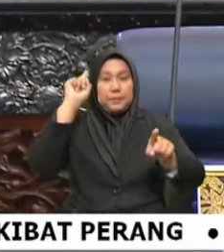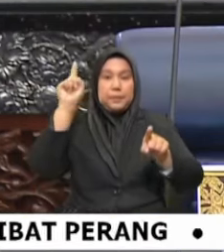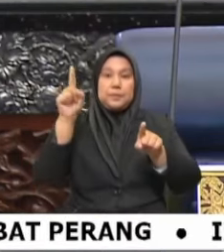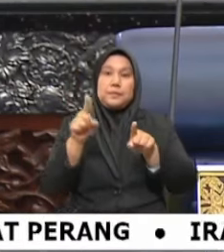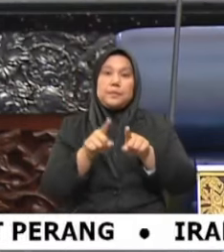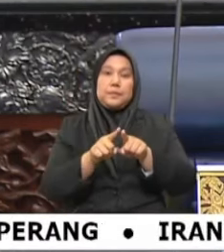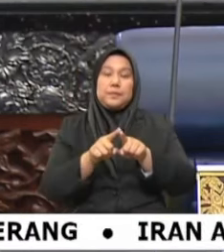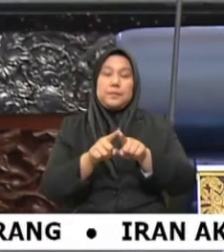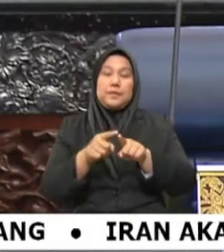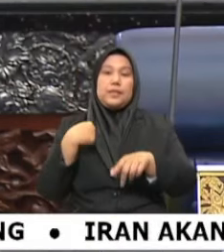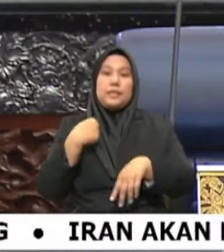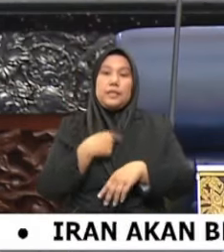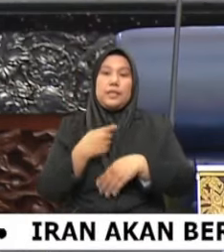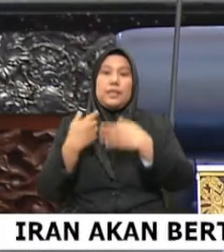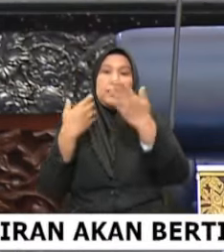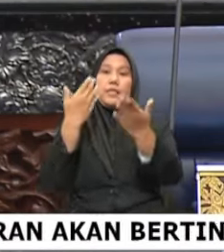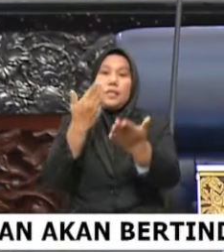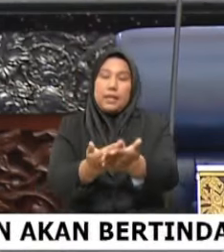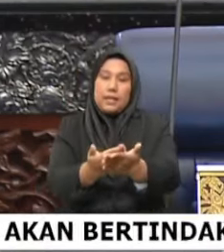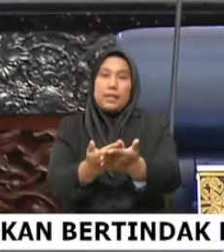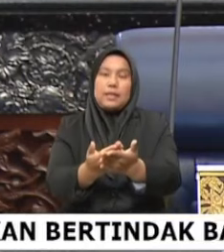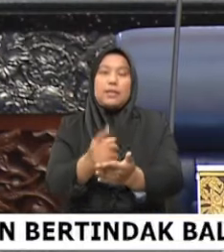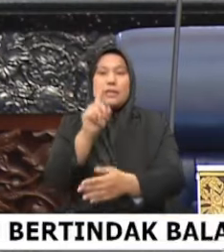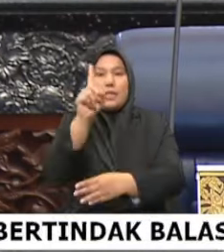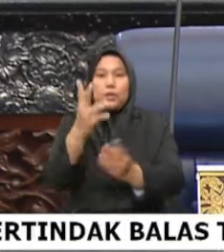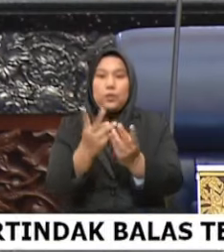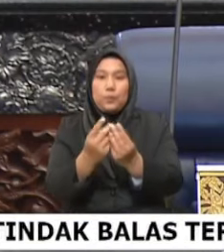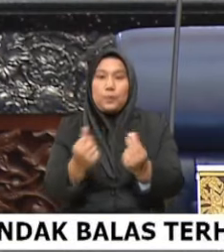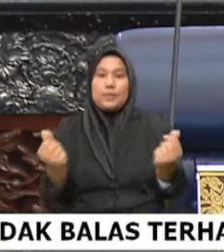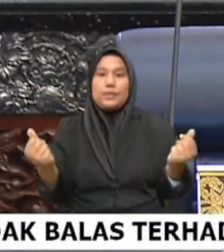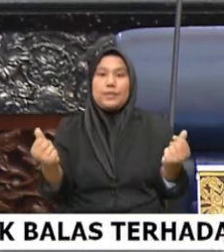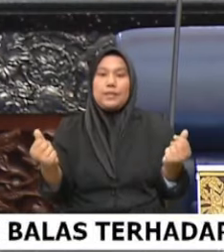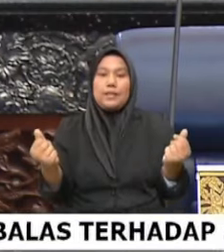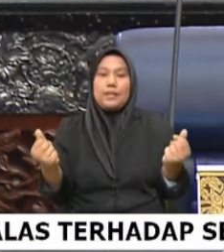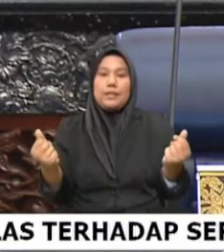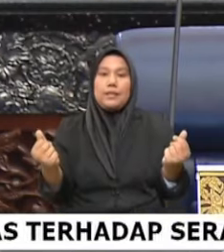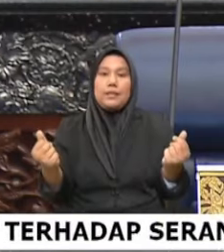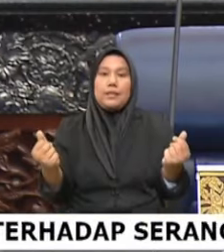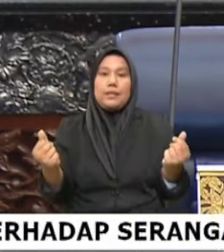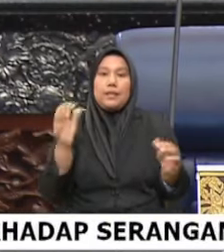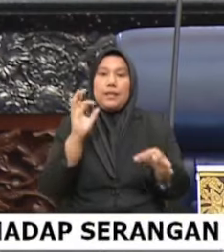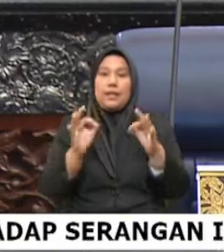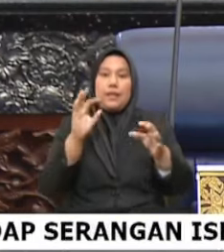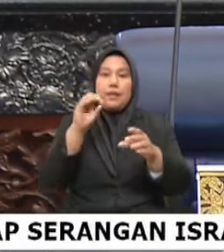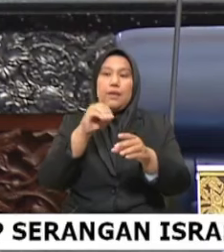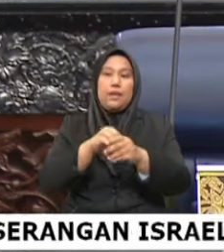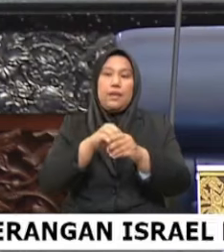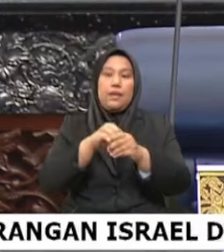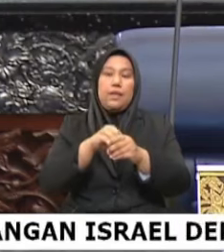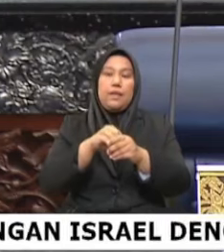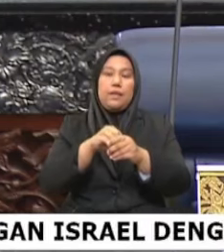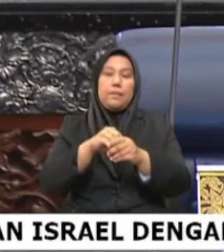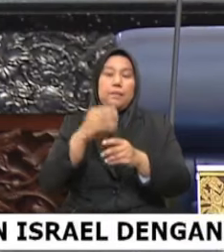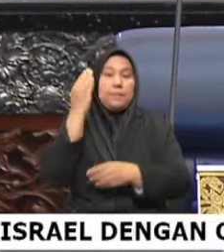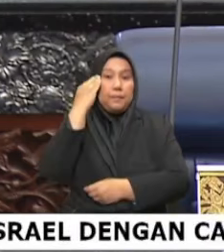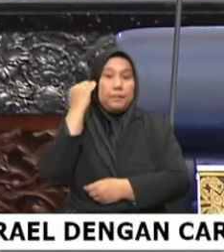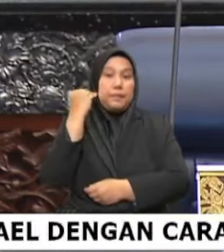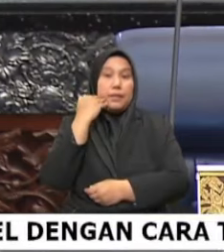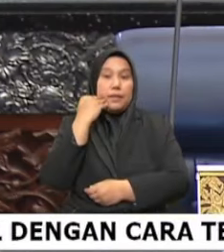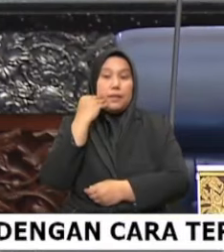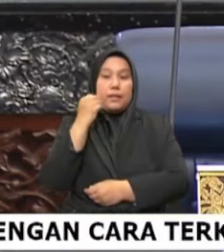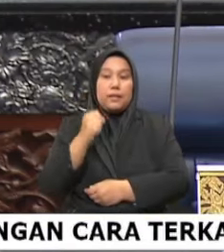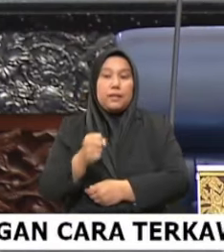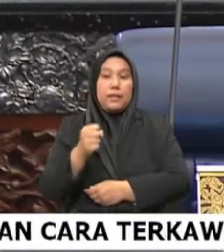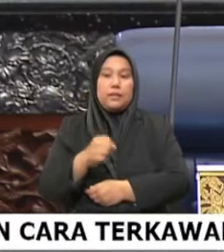kalau kita cadangkan satu penyelesaian. Kalau dalam mahkamah ni jelutong ni pendakwa raya lah.